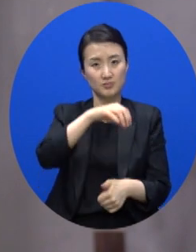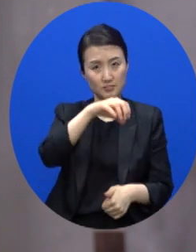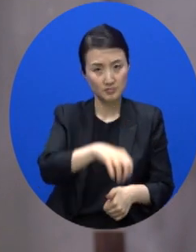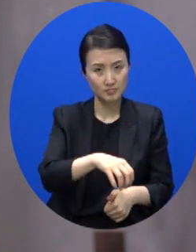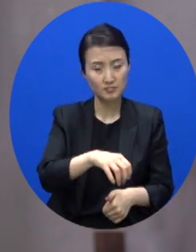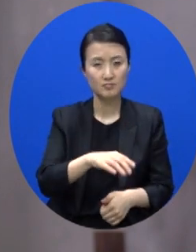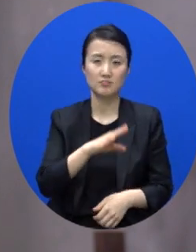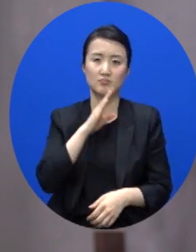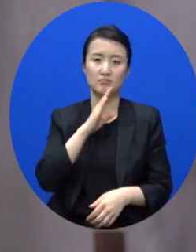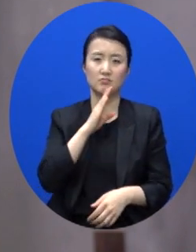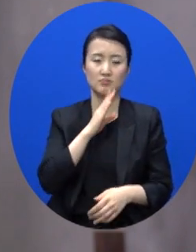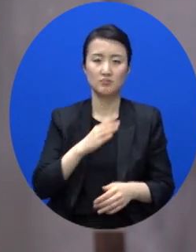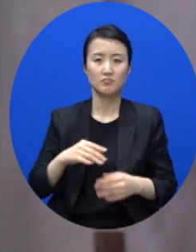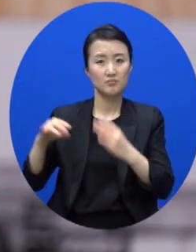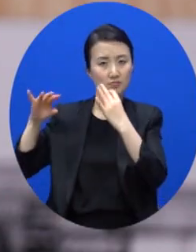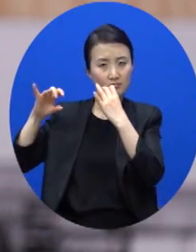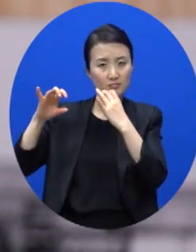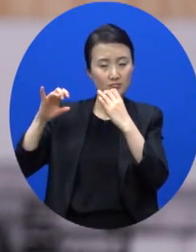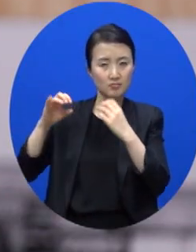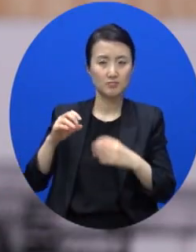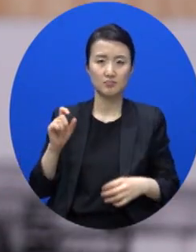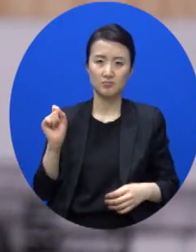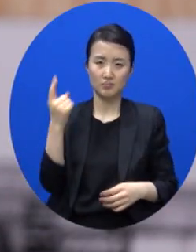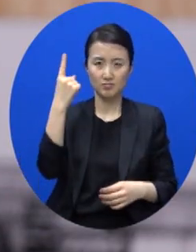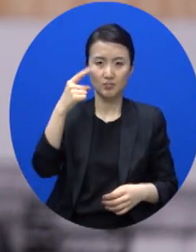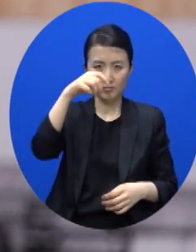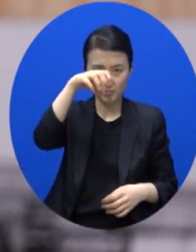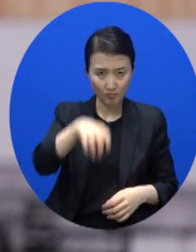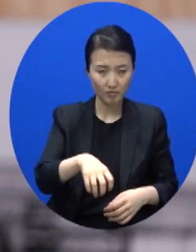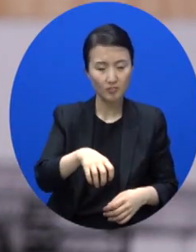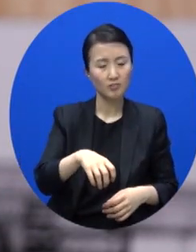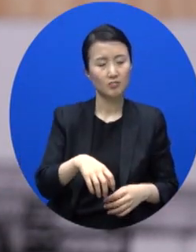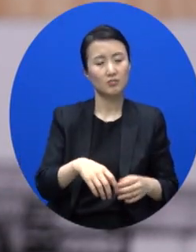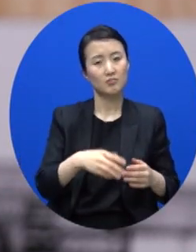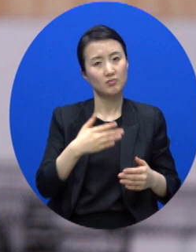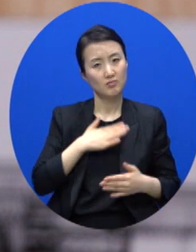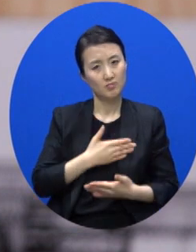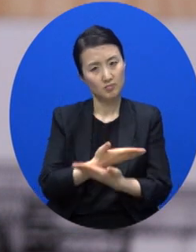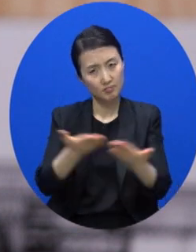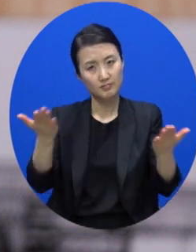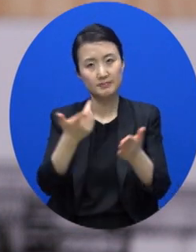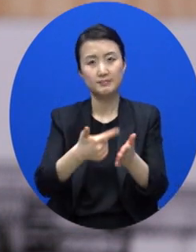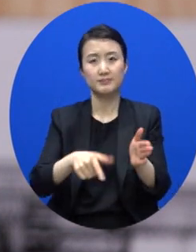본고장이라 하는 걸 알려야 된다. 세 번째는 국제적으로